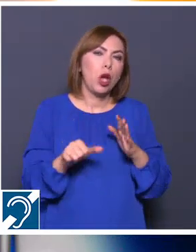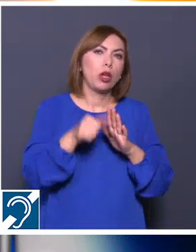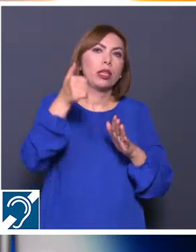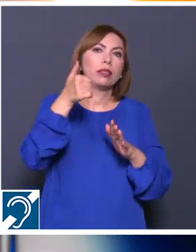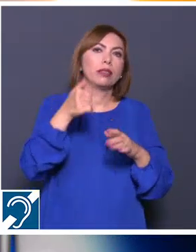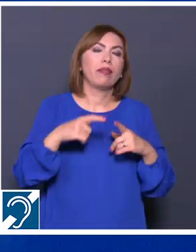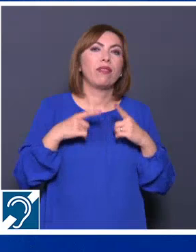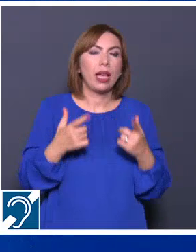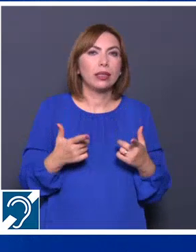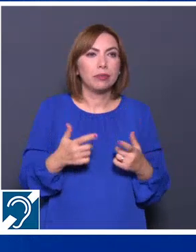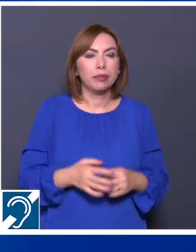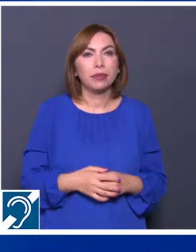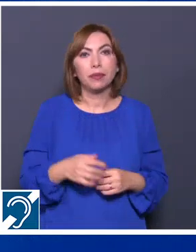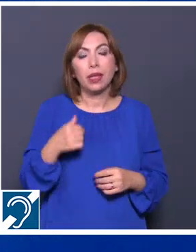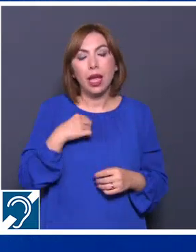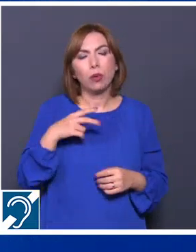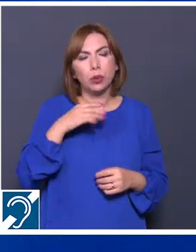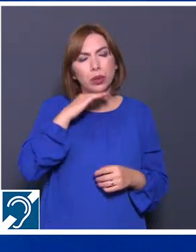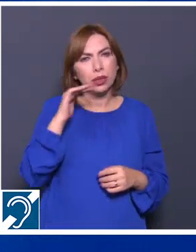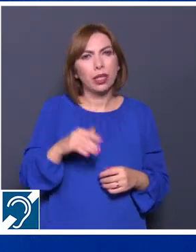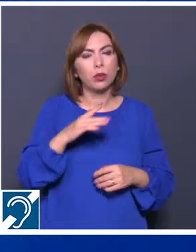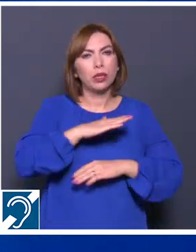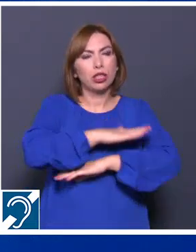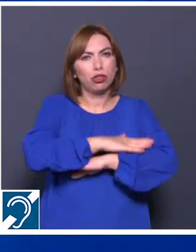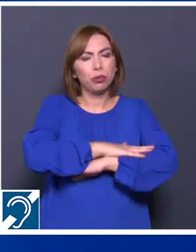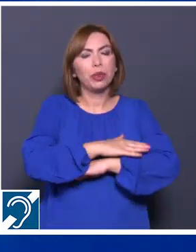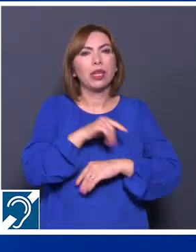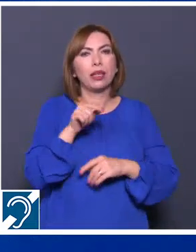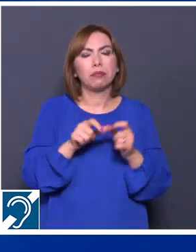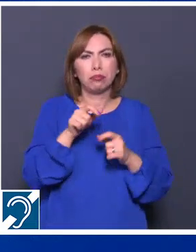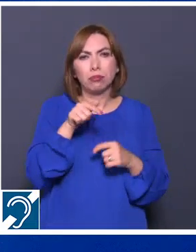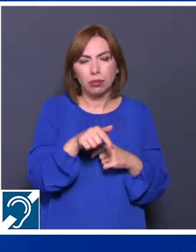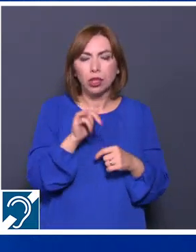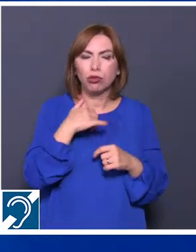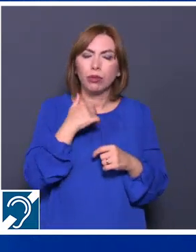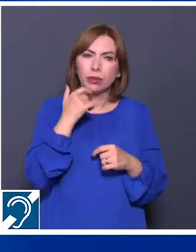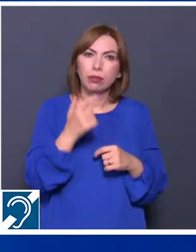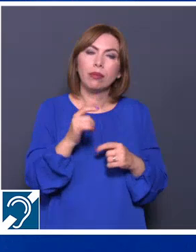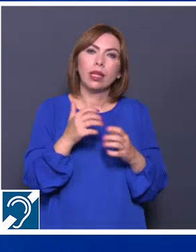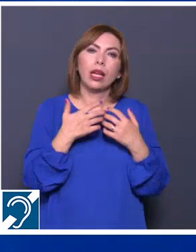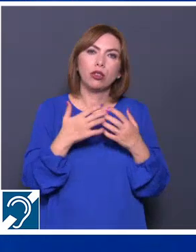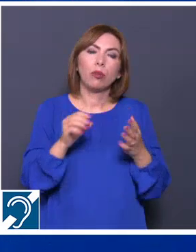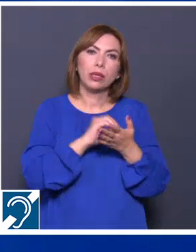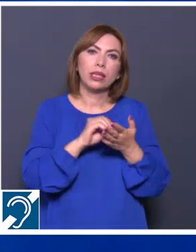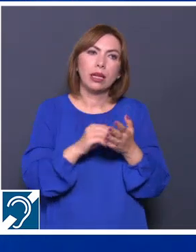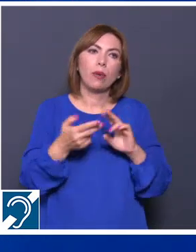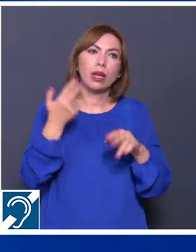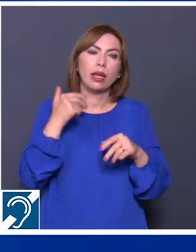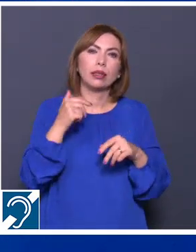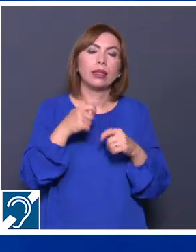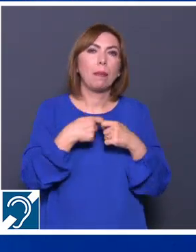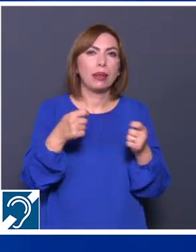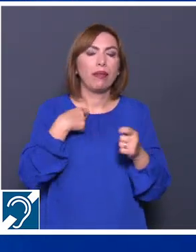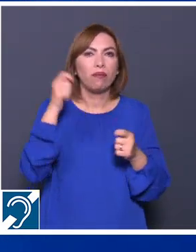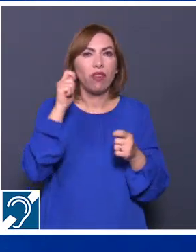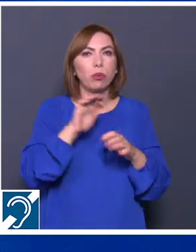viață. Eu sunt destul de disciplinat în privința asta și tocmai îți spuneam că începusem să scriu înainte de pandemie. În februarie